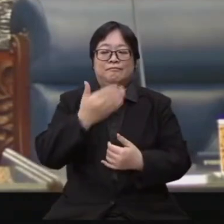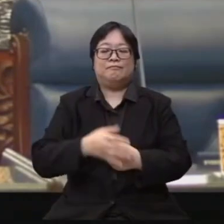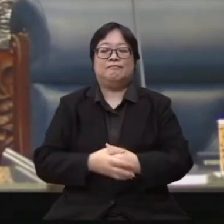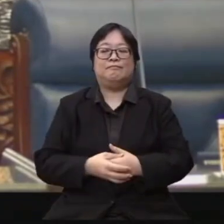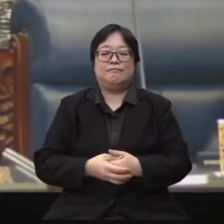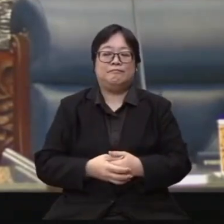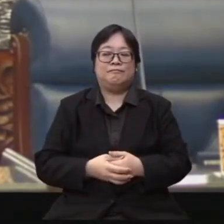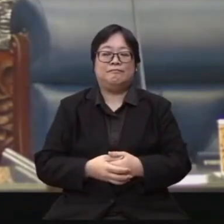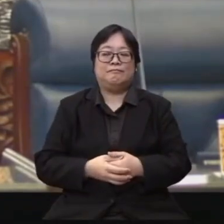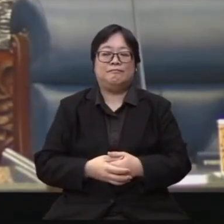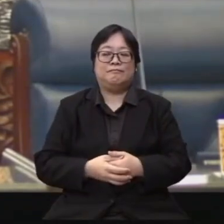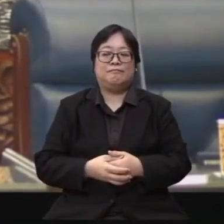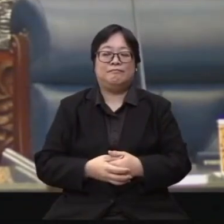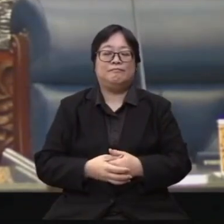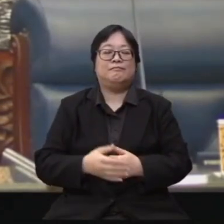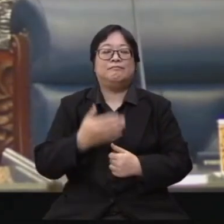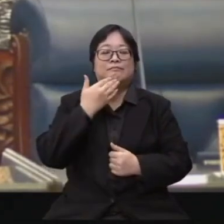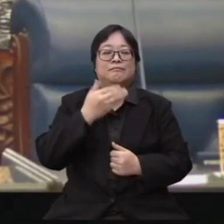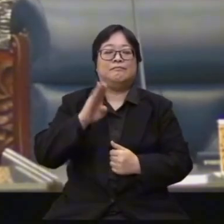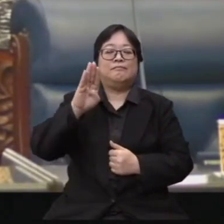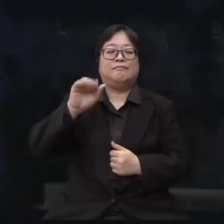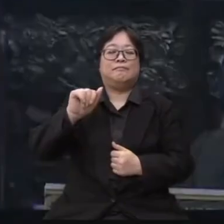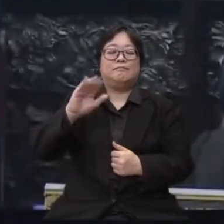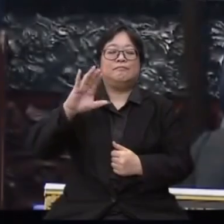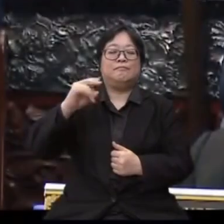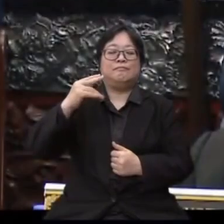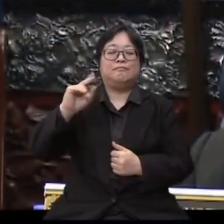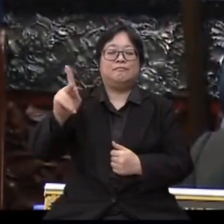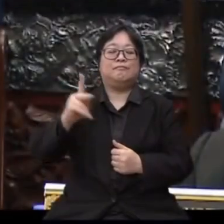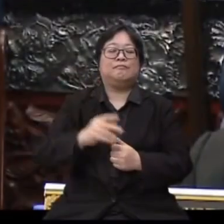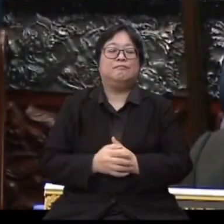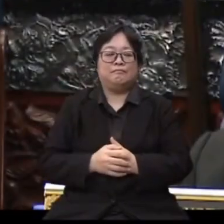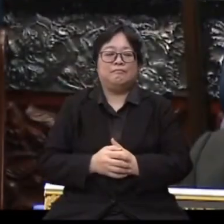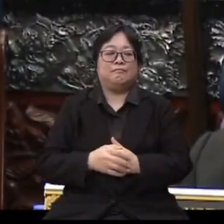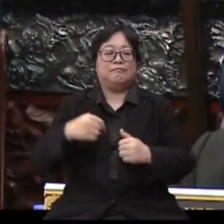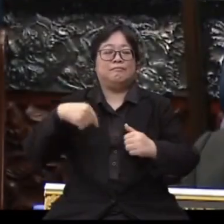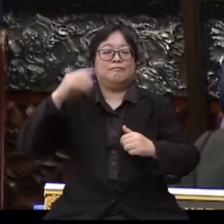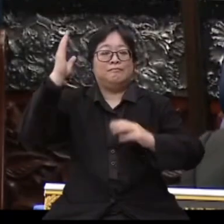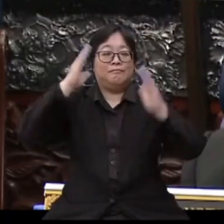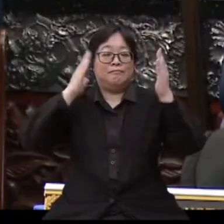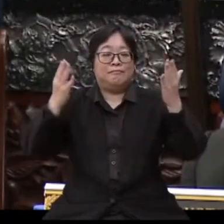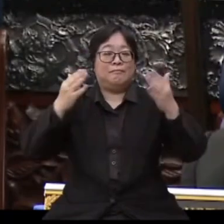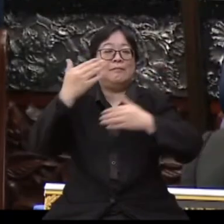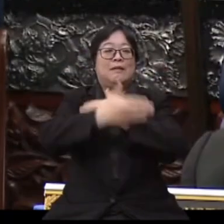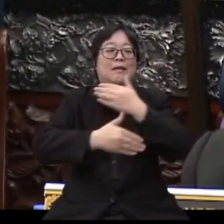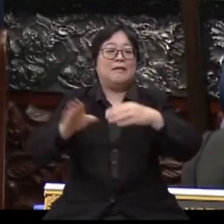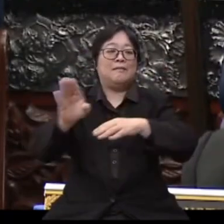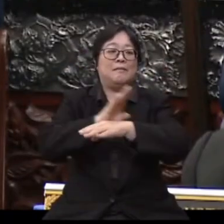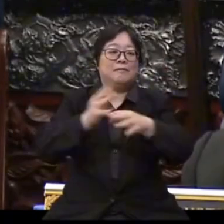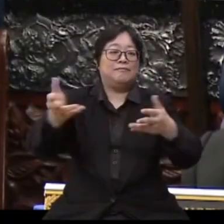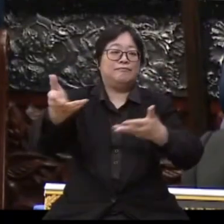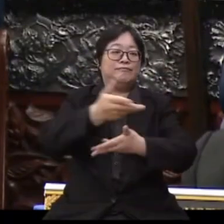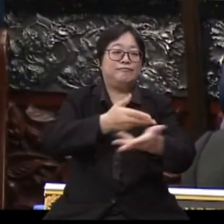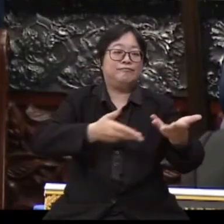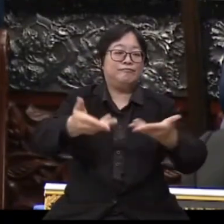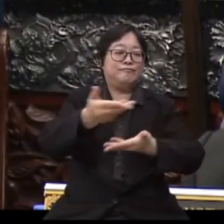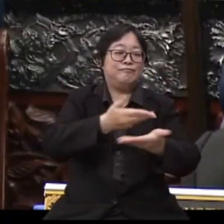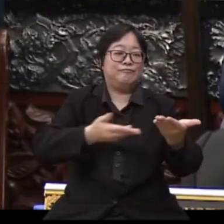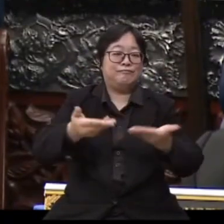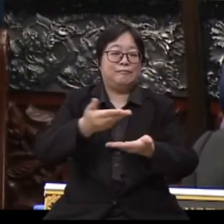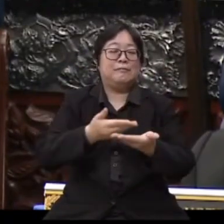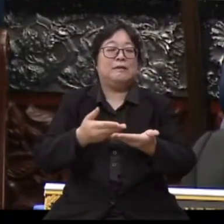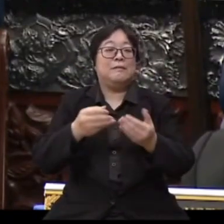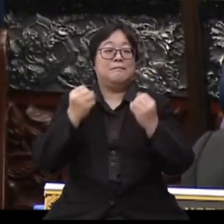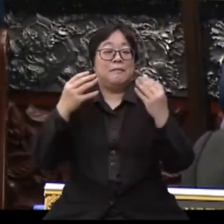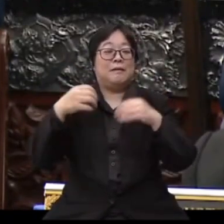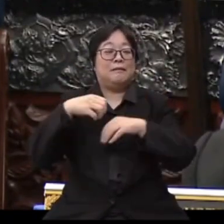kasih. Terima kasih Bacuk. Sebagai sebuah negara dagang yang sebahagian hasil kita adalah